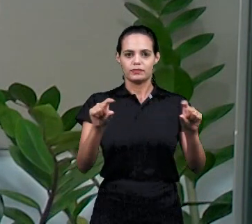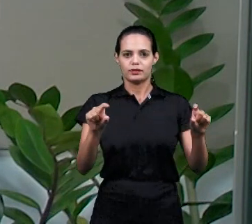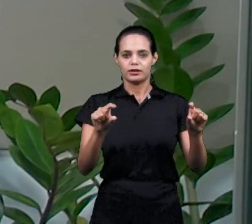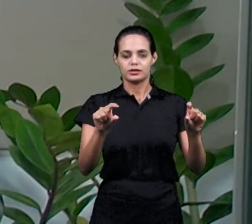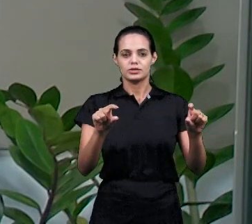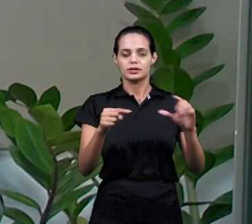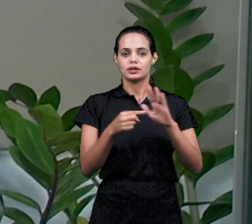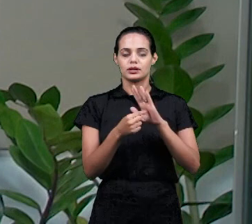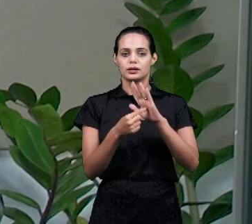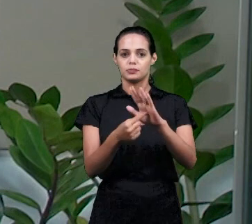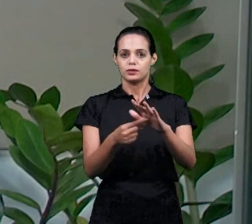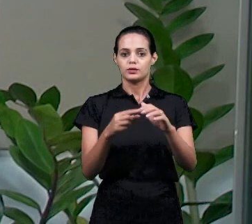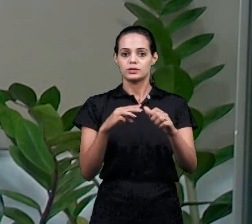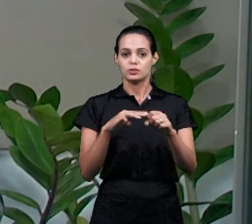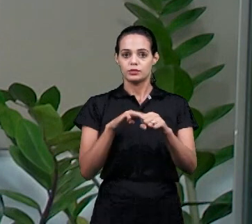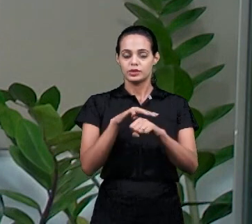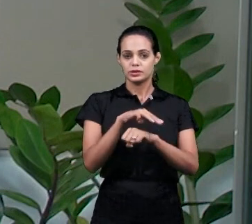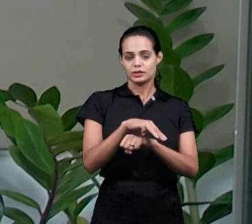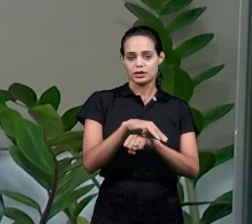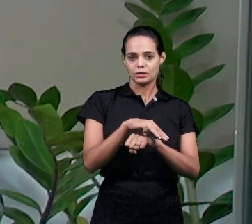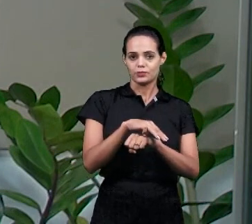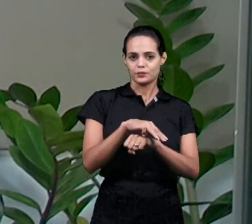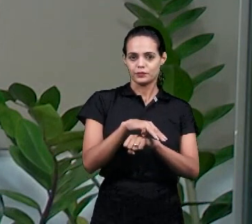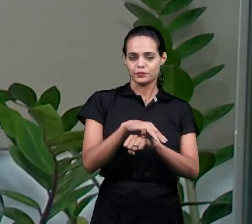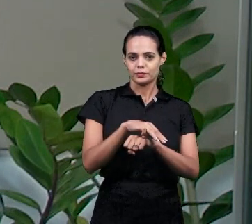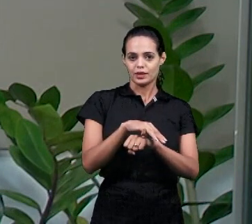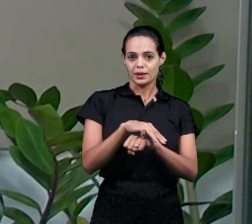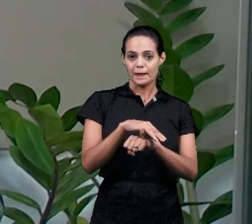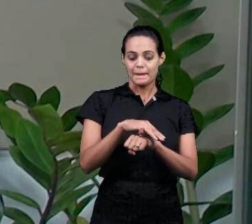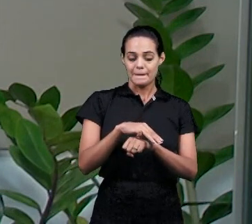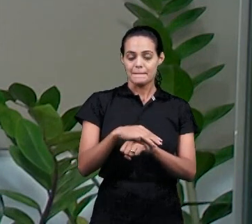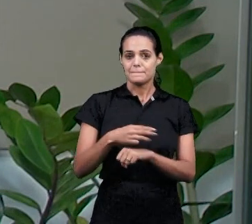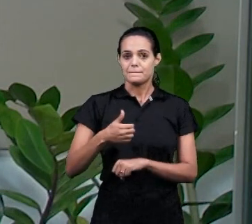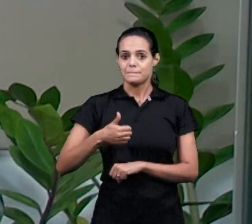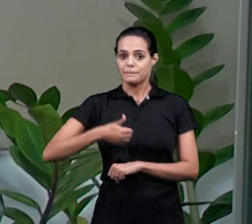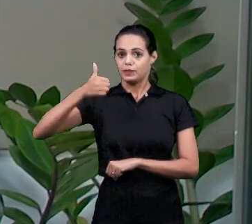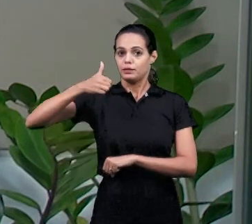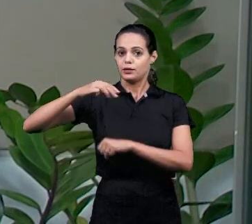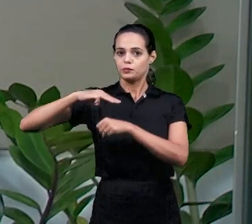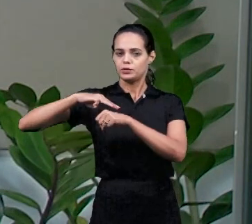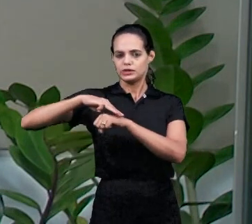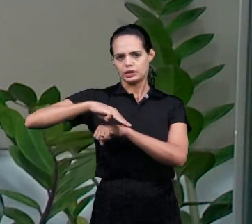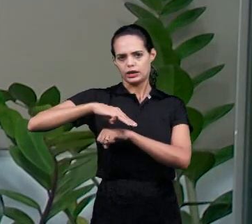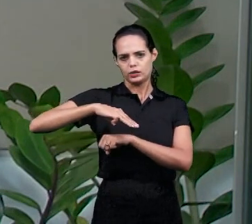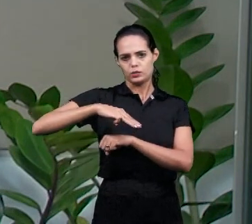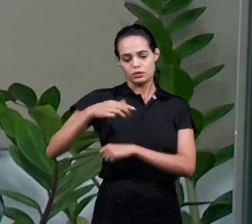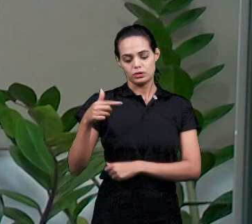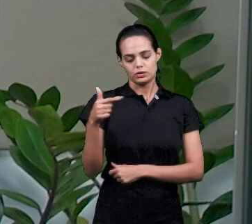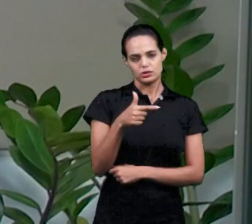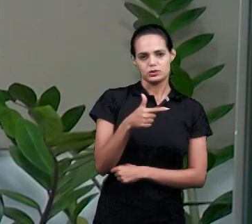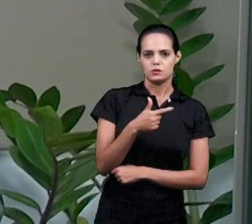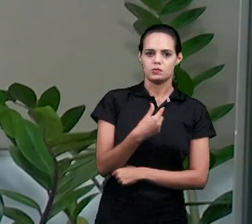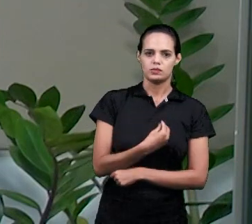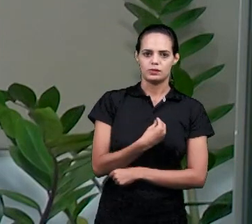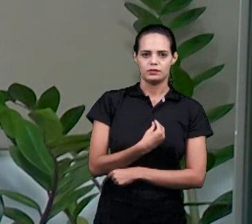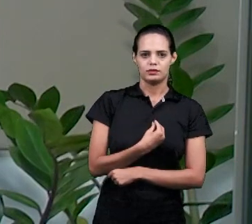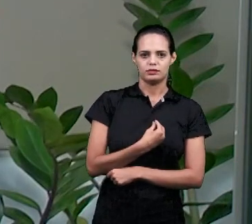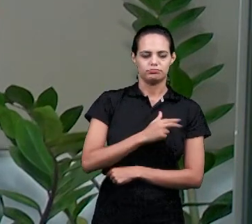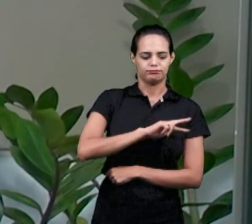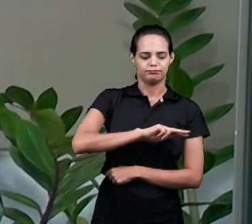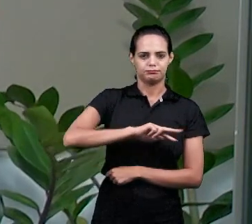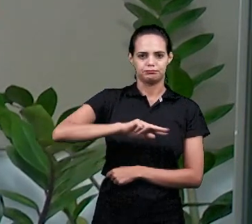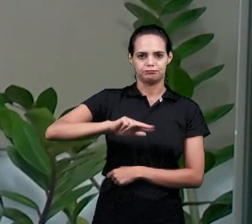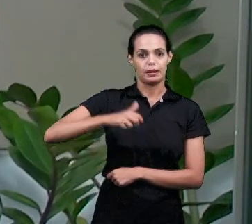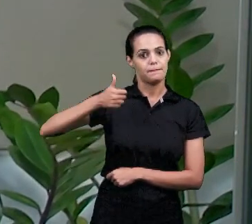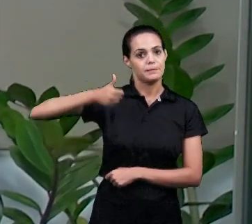Ministère, c'est plus grand que la vie. Mes frères, regardez bien. Ces références ici, nous avons choisi parce